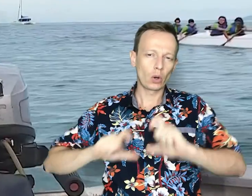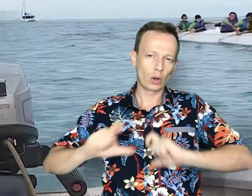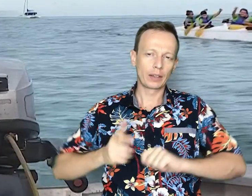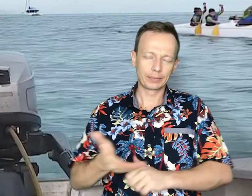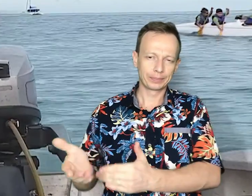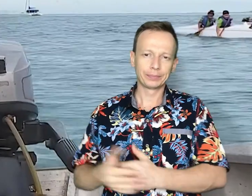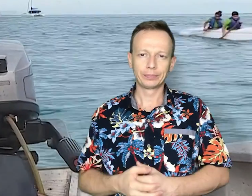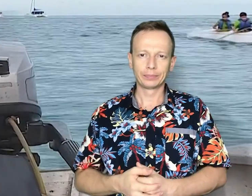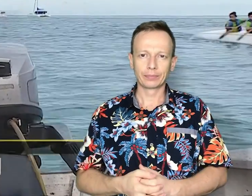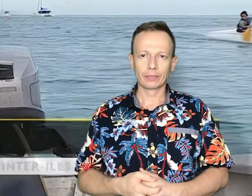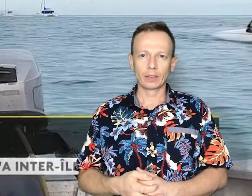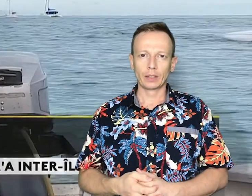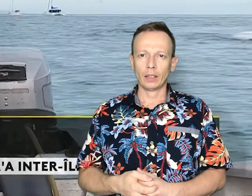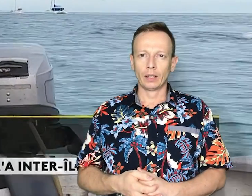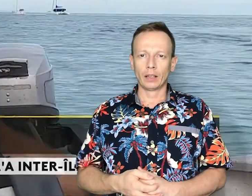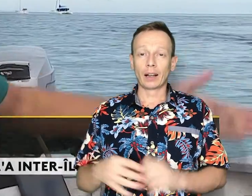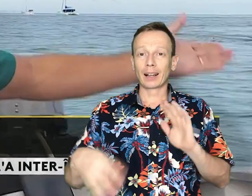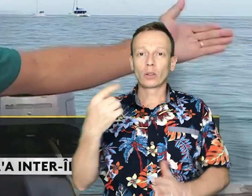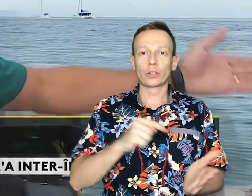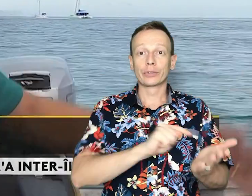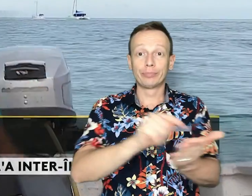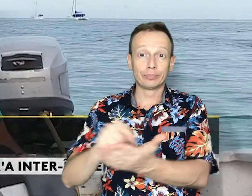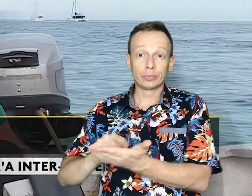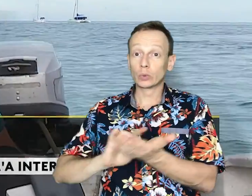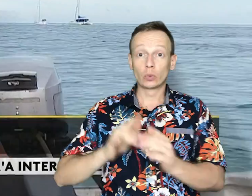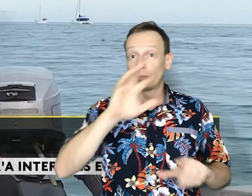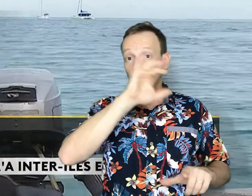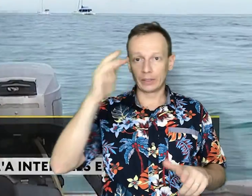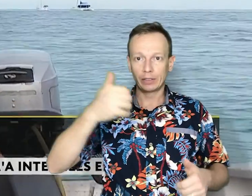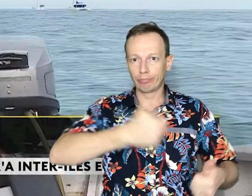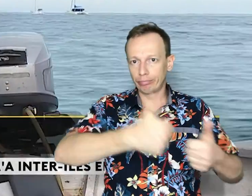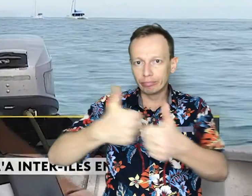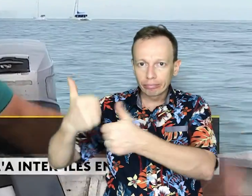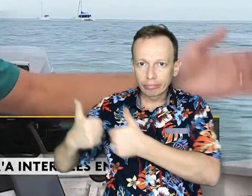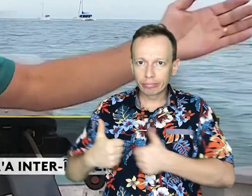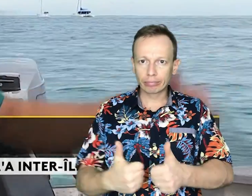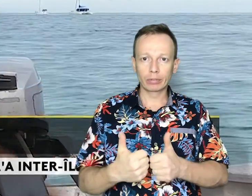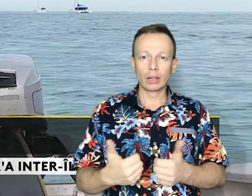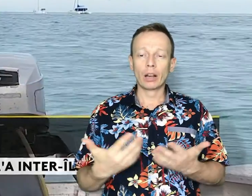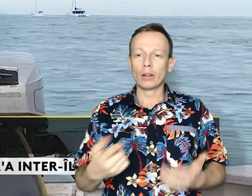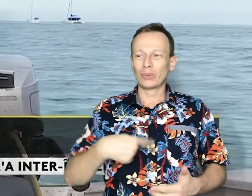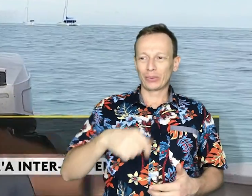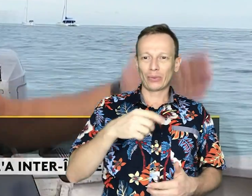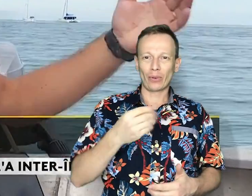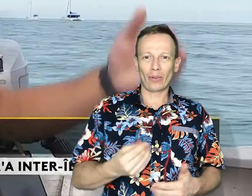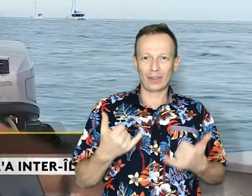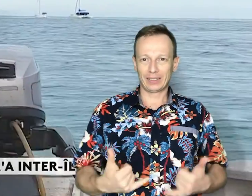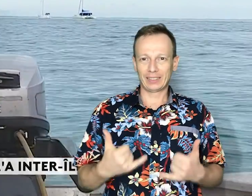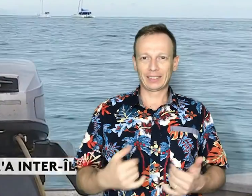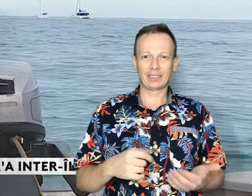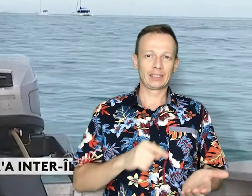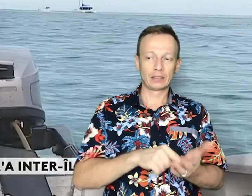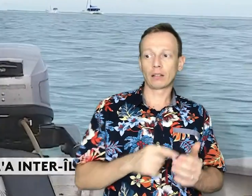sites au total sur l'ensemble de la Polynésie. Donc là, pendant que nos gamins sur le site de Fa'aram, au Marquisiram, aux îles sous le